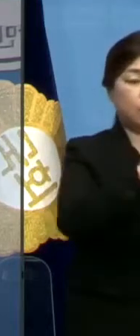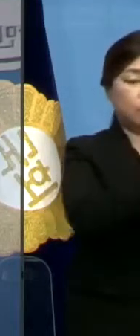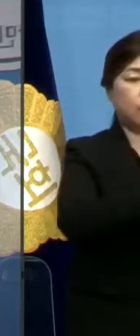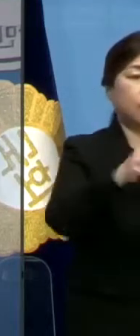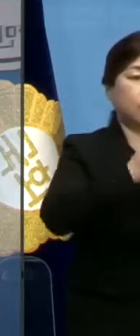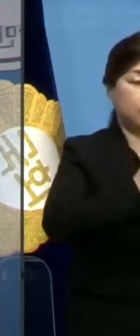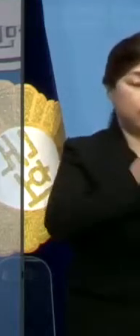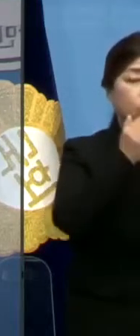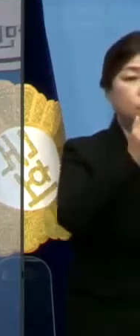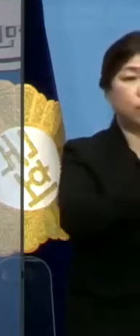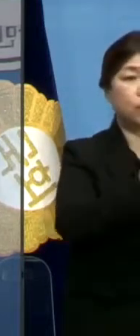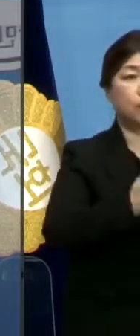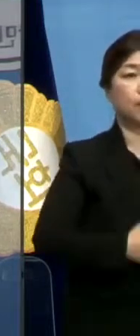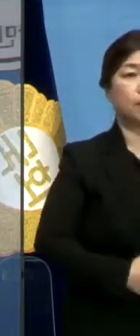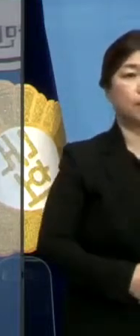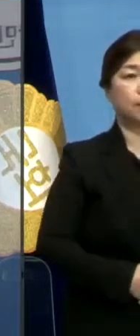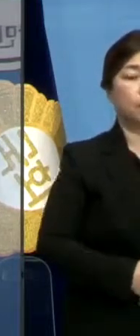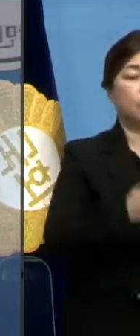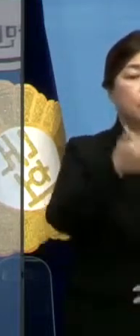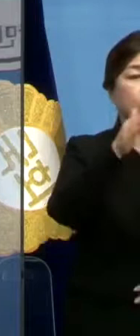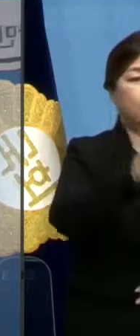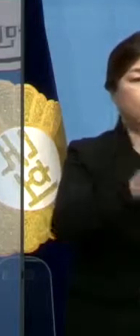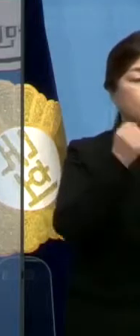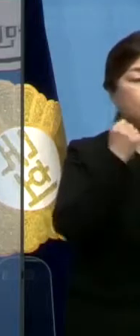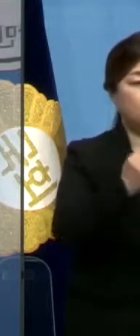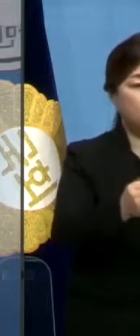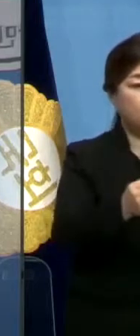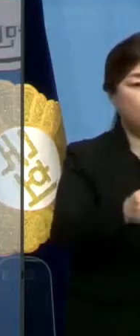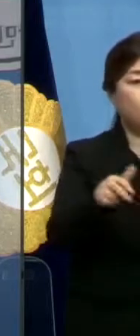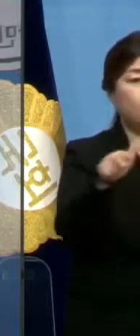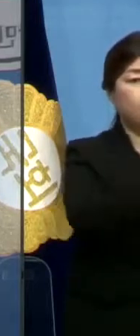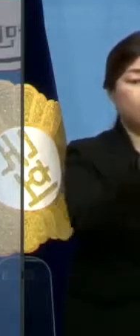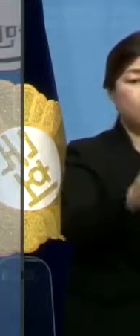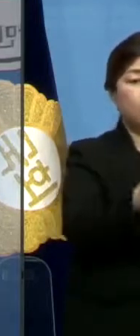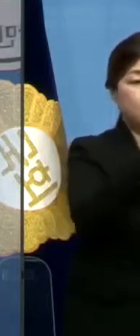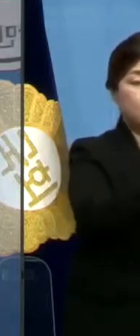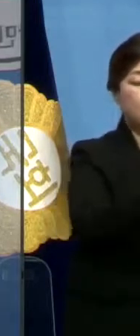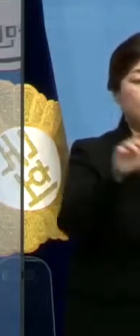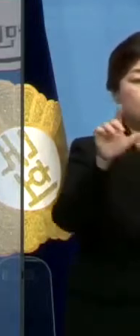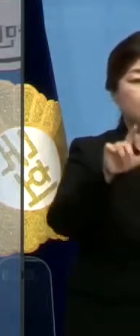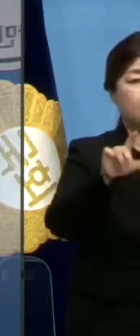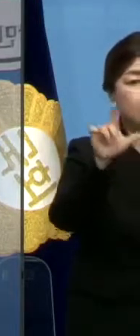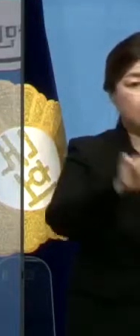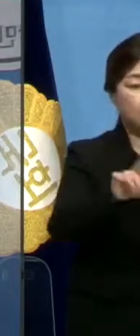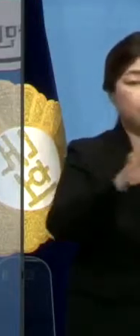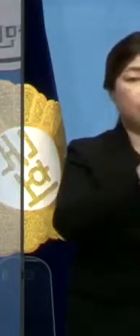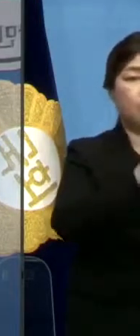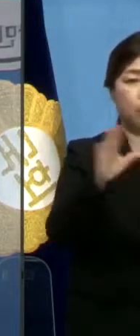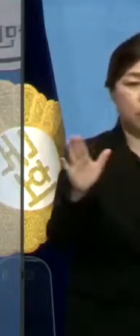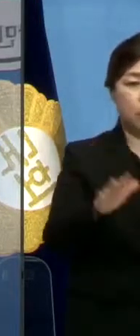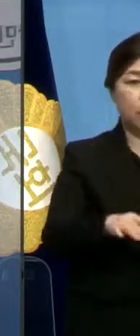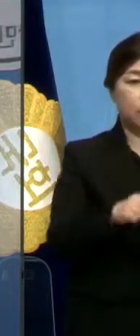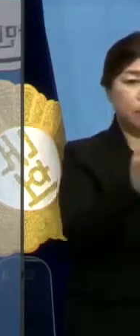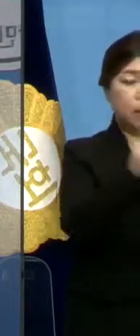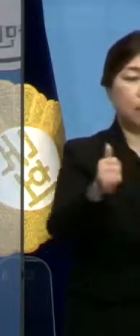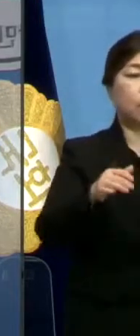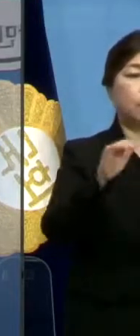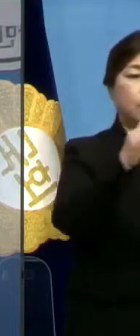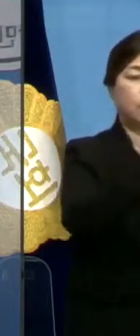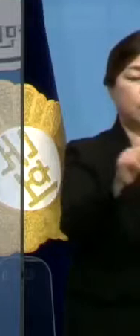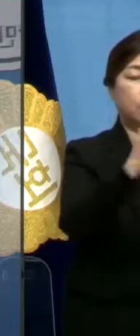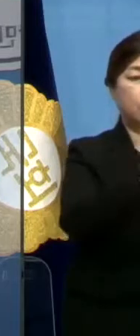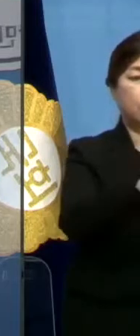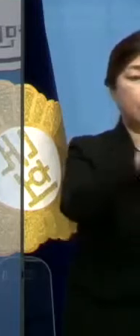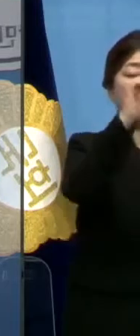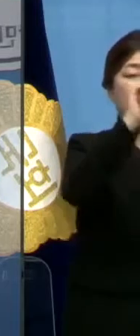철저히 따르고 있습니다. 그럼에도 불구하고 종교 시설의 규모와 상관없이 20명 인원